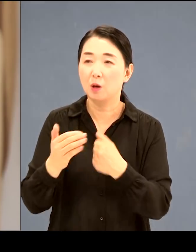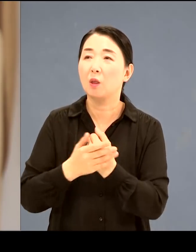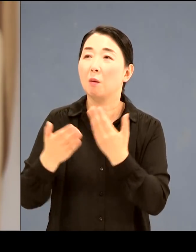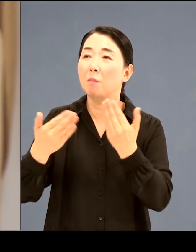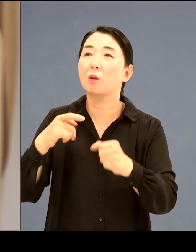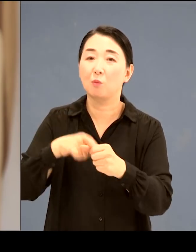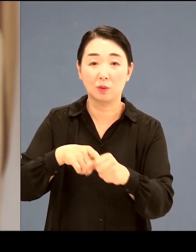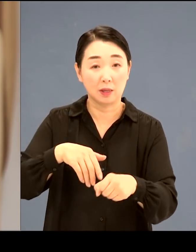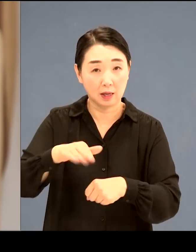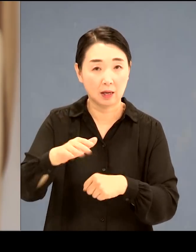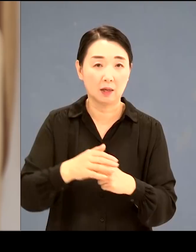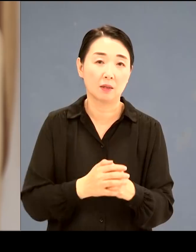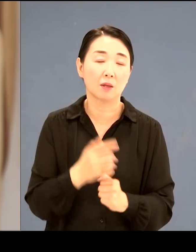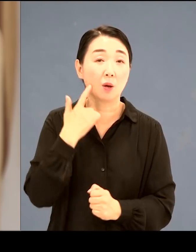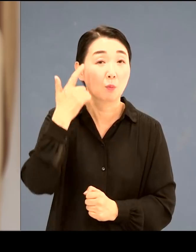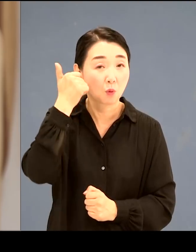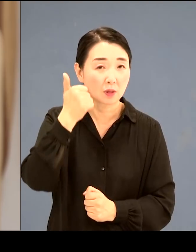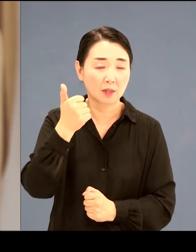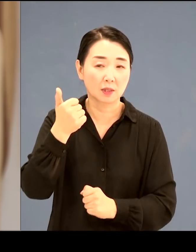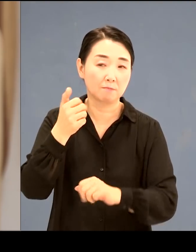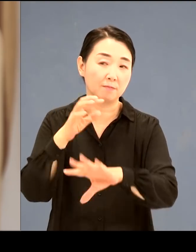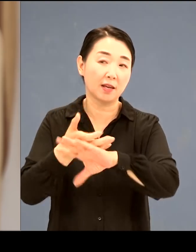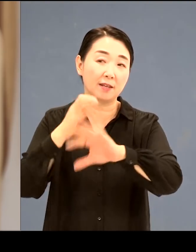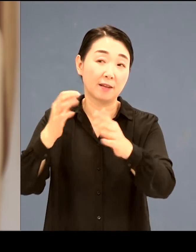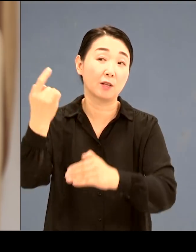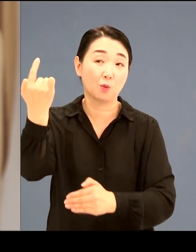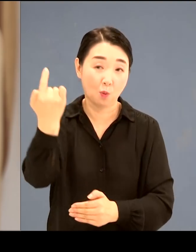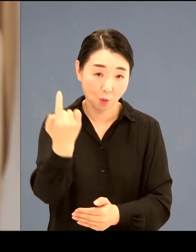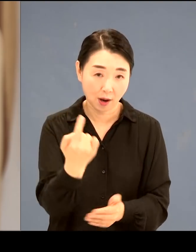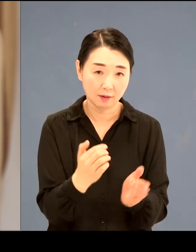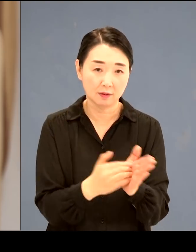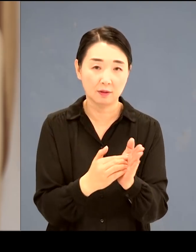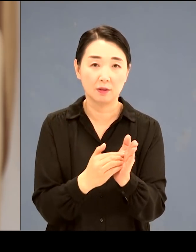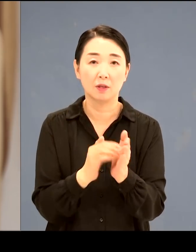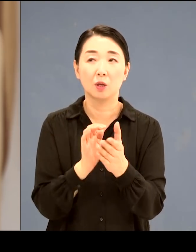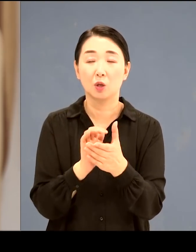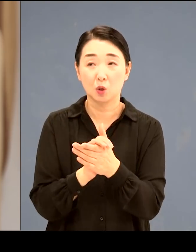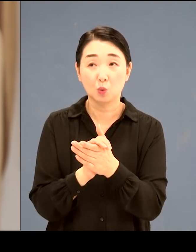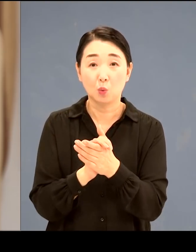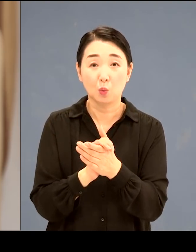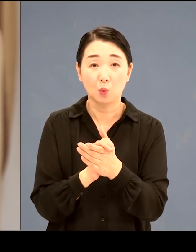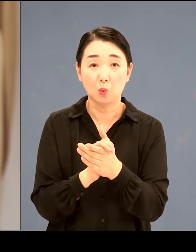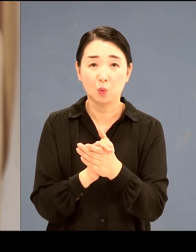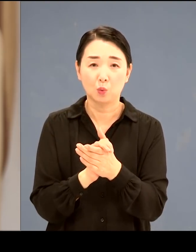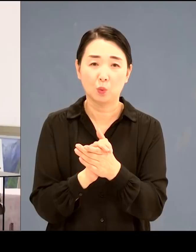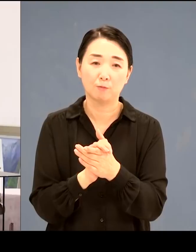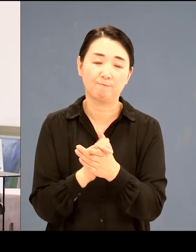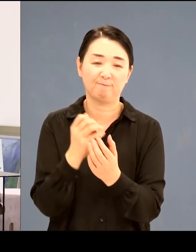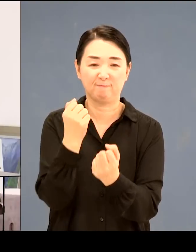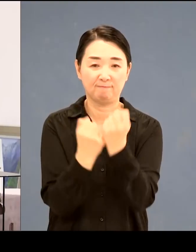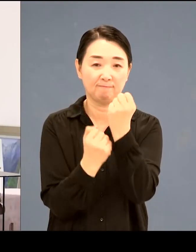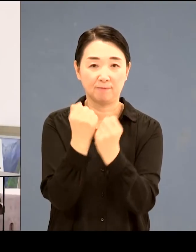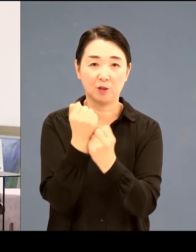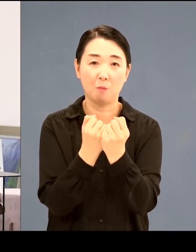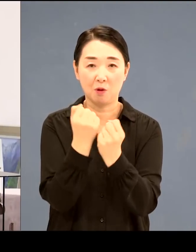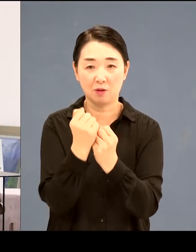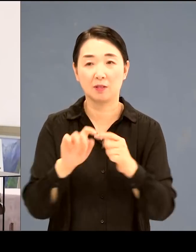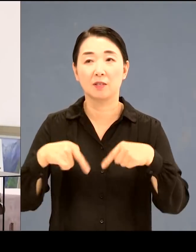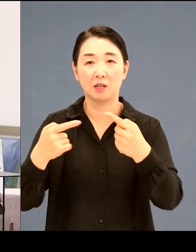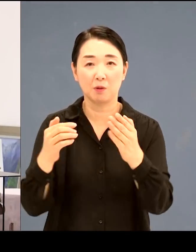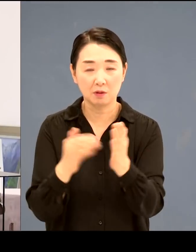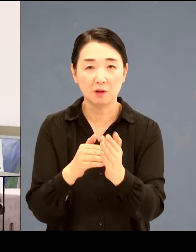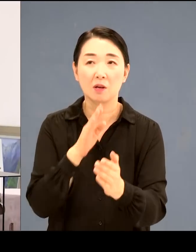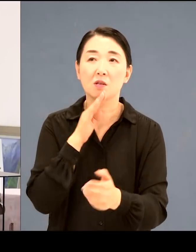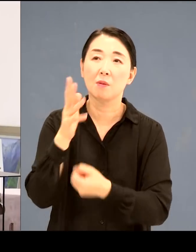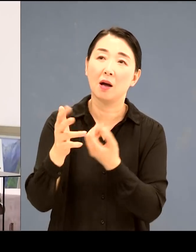어떤 목사님이 외국에서 오셨는데 기도를 받을 그러니까 컨퍼런스를 가서 컨퍼런스에서 하나님을